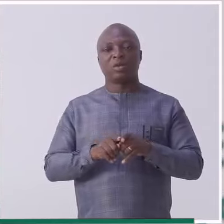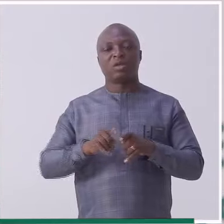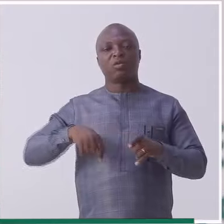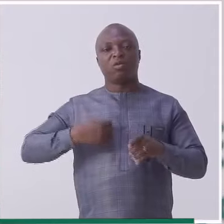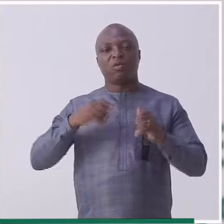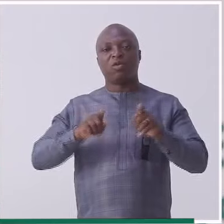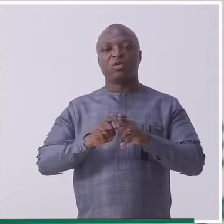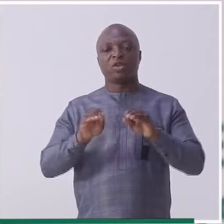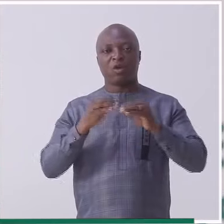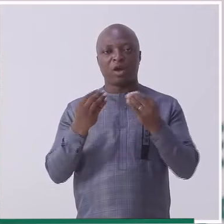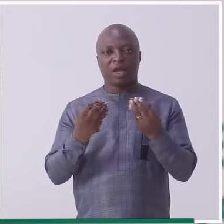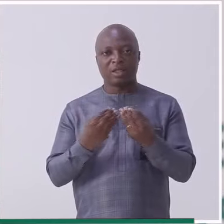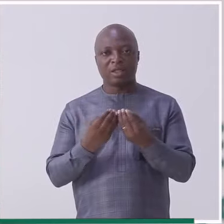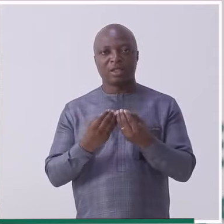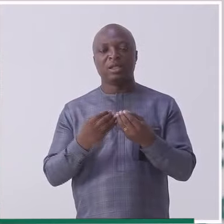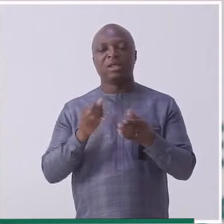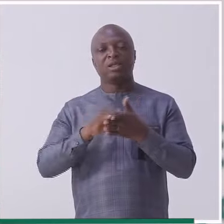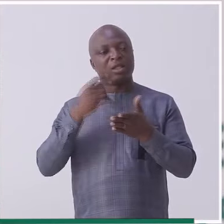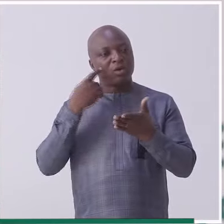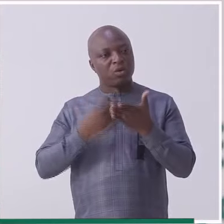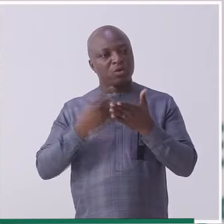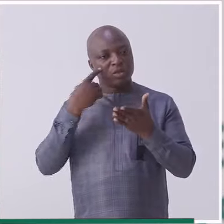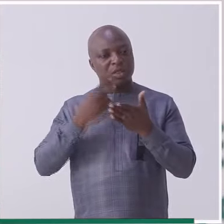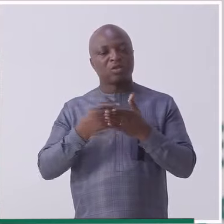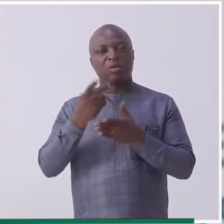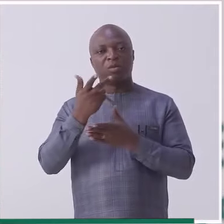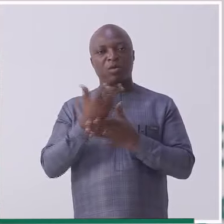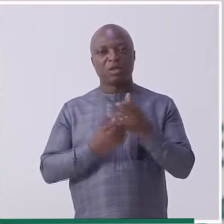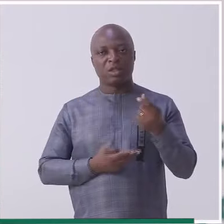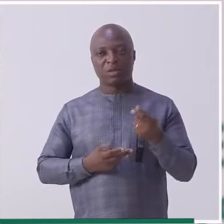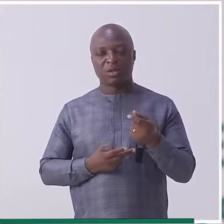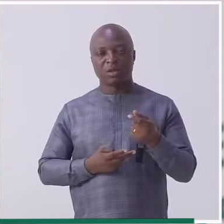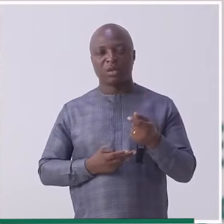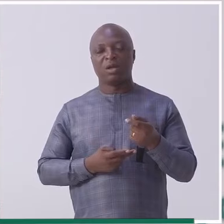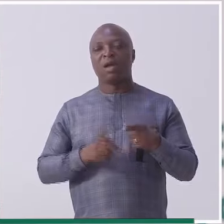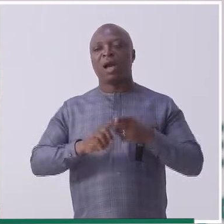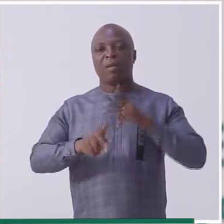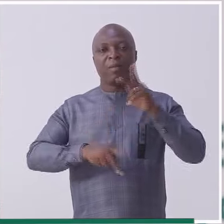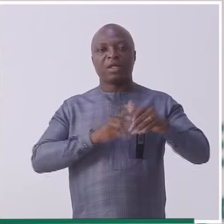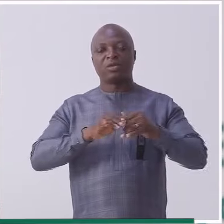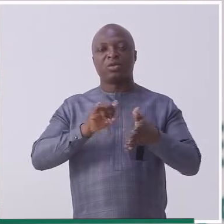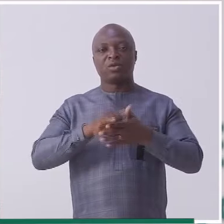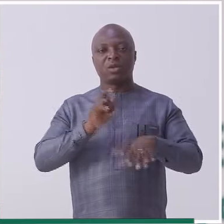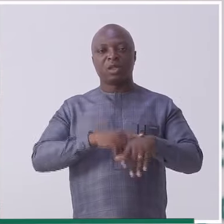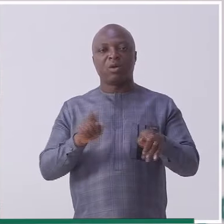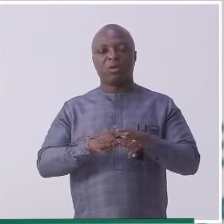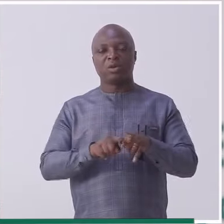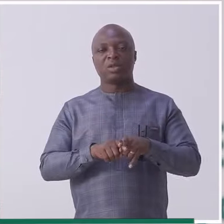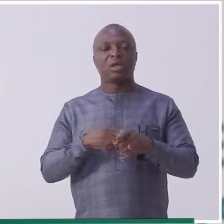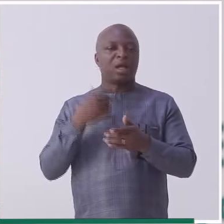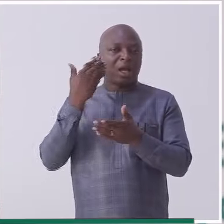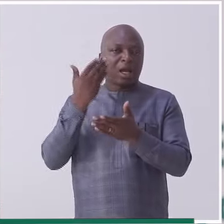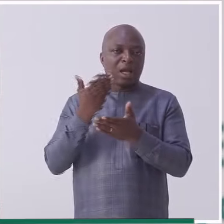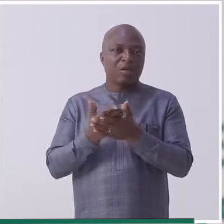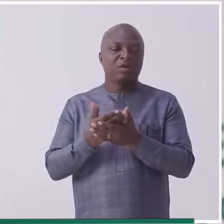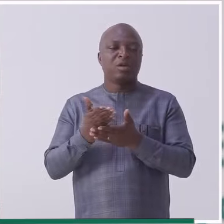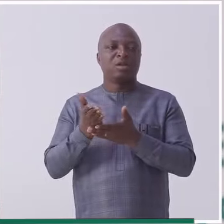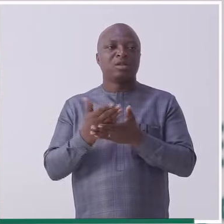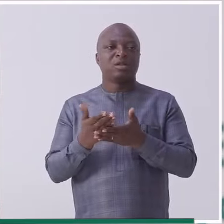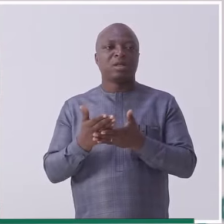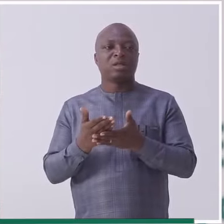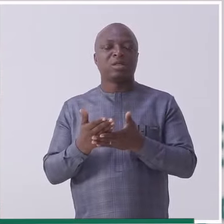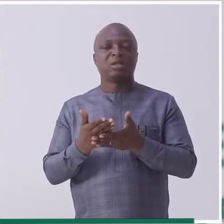pouvons organiser des consultations multiples. À partir de là, interviennent un certain